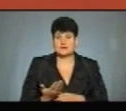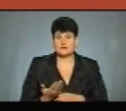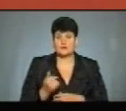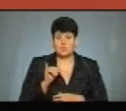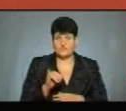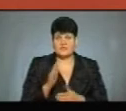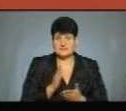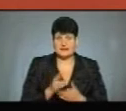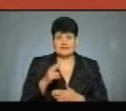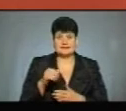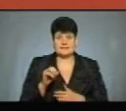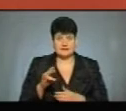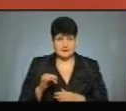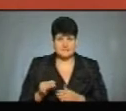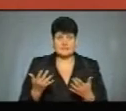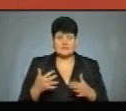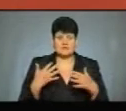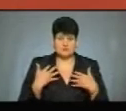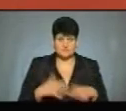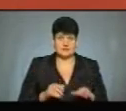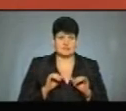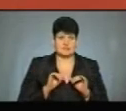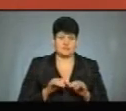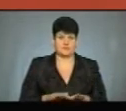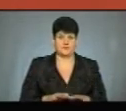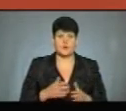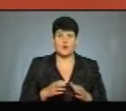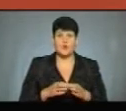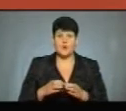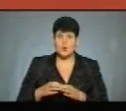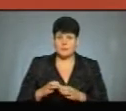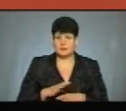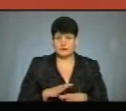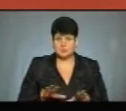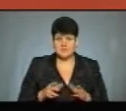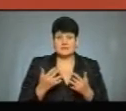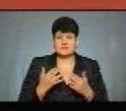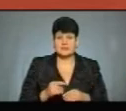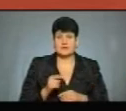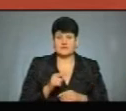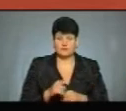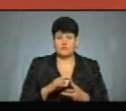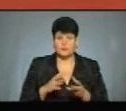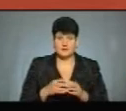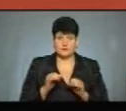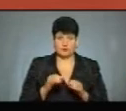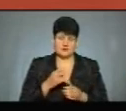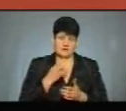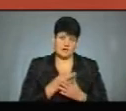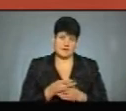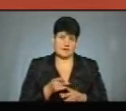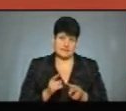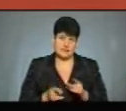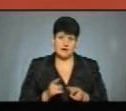дані інші, тобто, які вже з діючих, яких громад не буде, і наскільки він, в принципі, може виглядати реальним